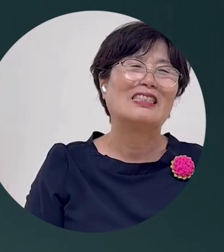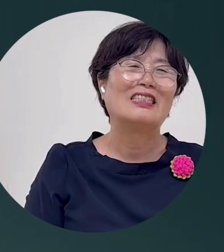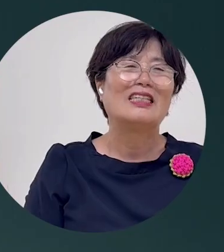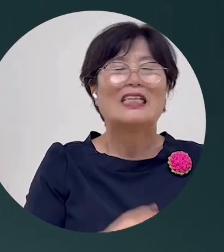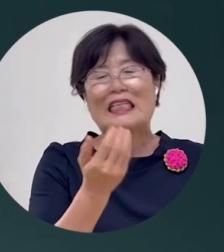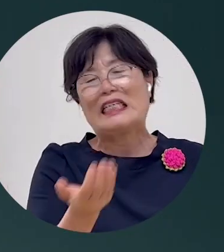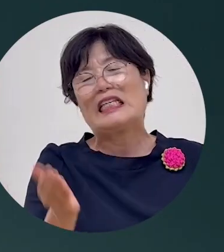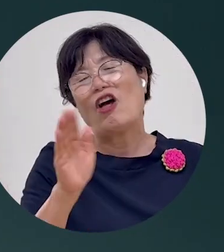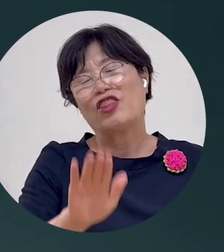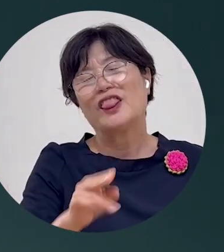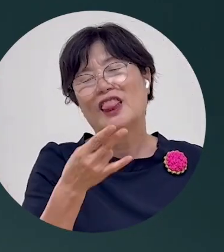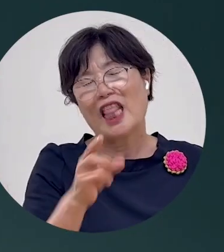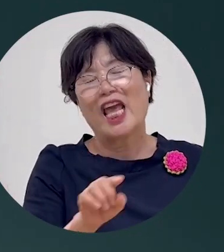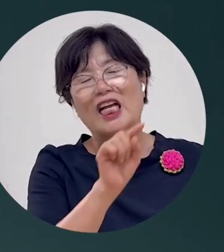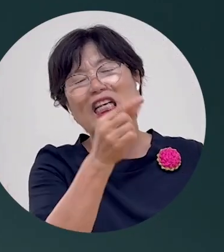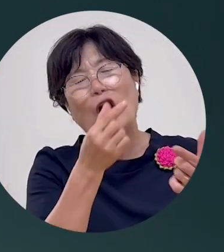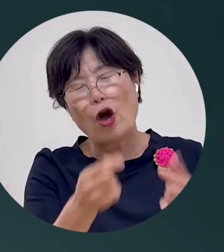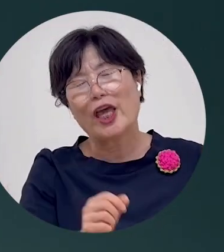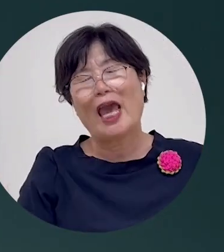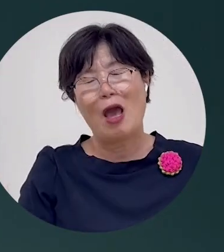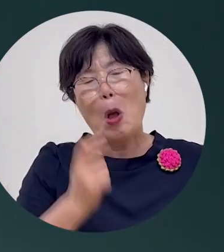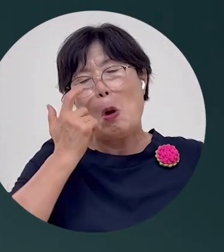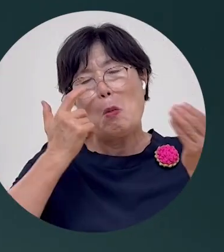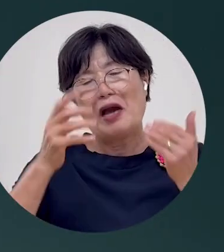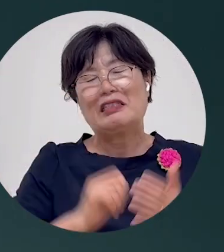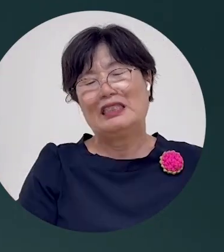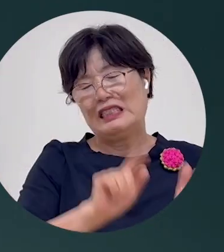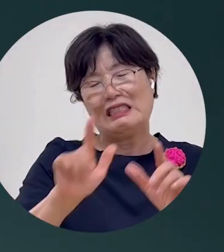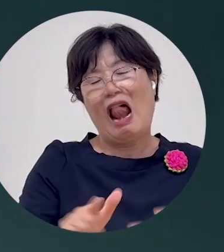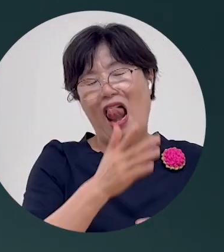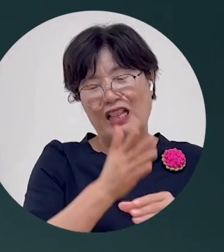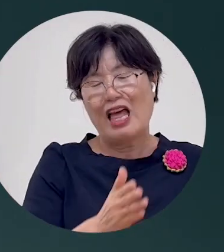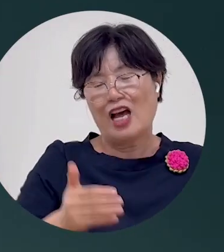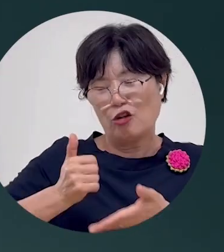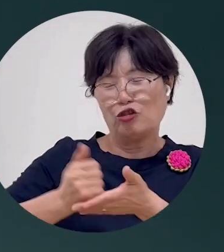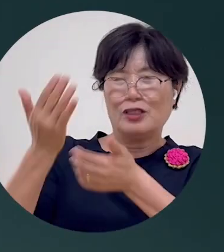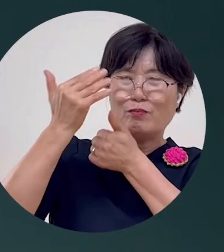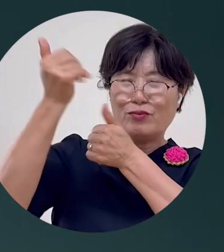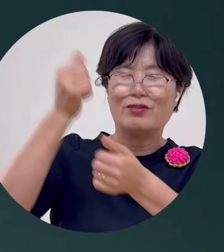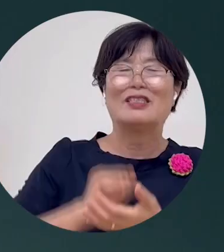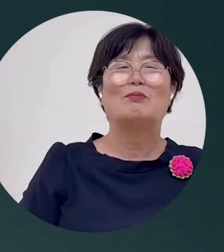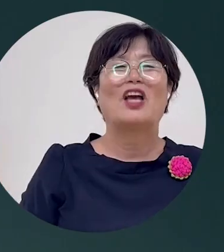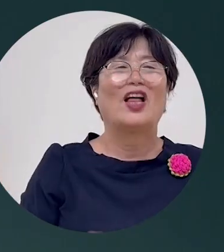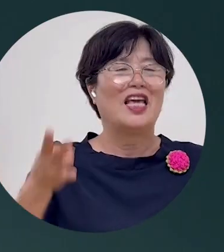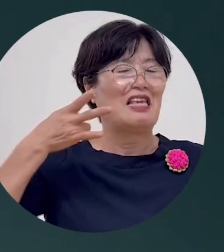그런데 좀 그렇게 살고 싶어요. 화끈하게 살다가 주님 부르시면,